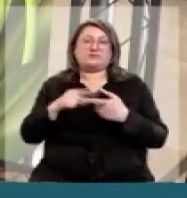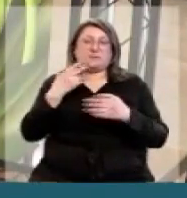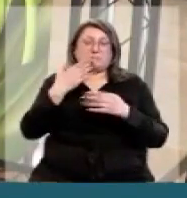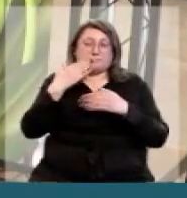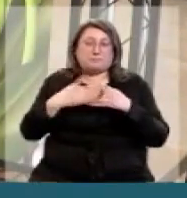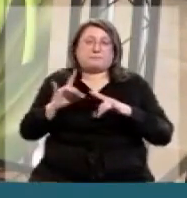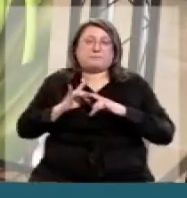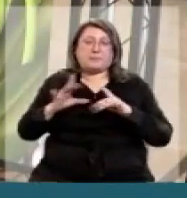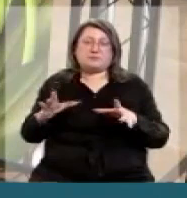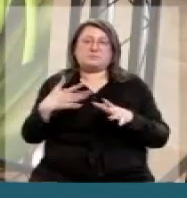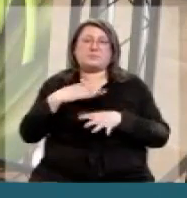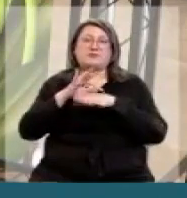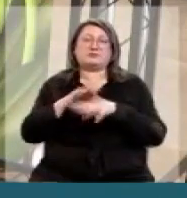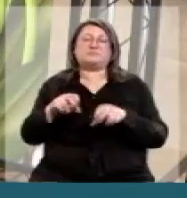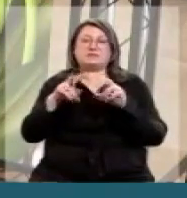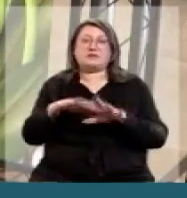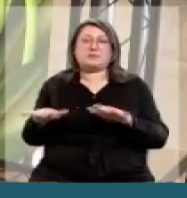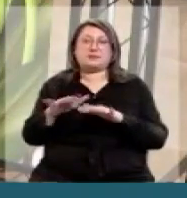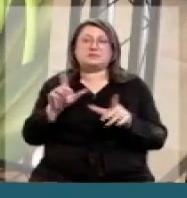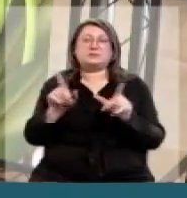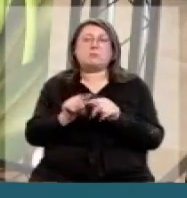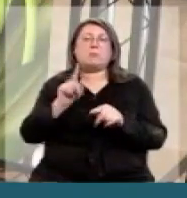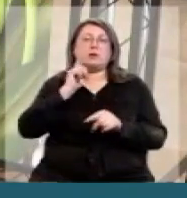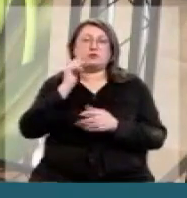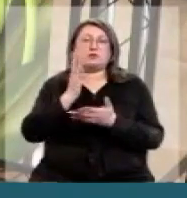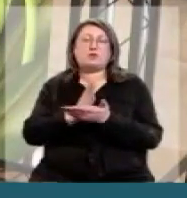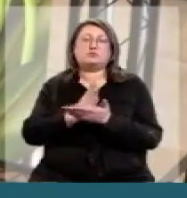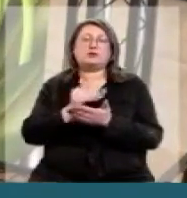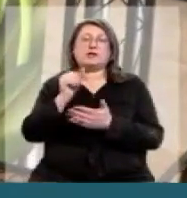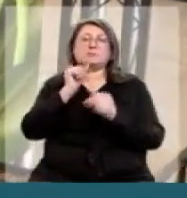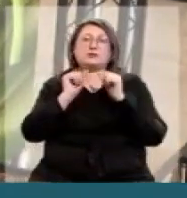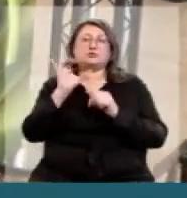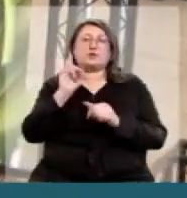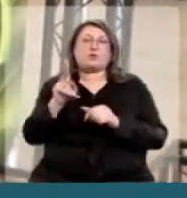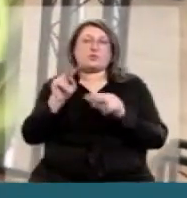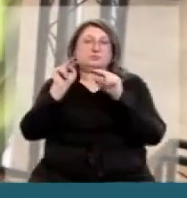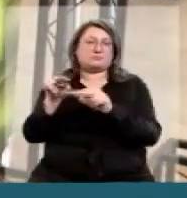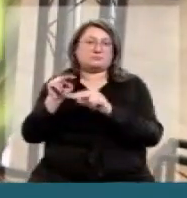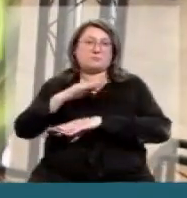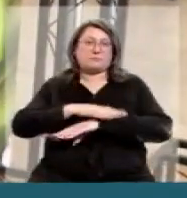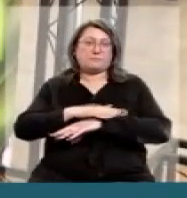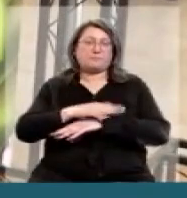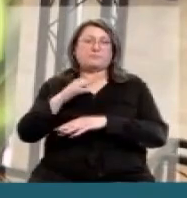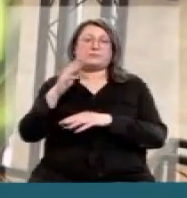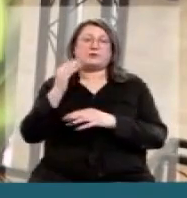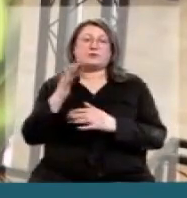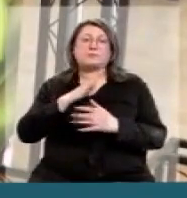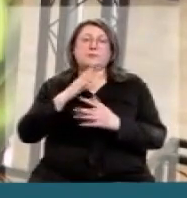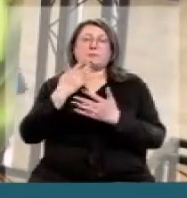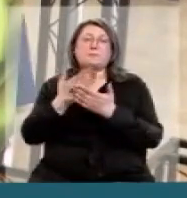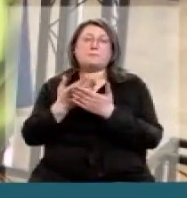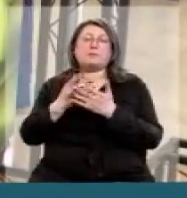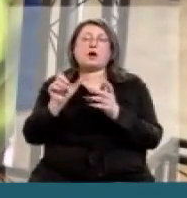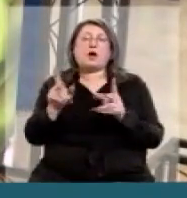қарым-қатынастамыз. Осыған байланысты Наурыз мерекесі қарсаңында біз пробация қызметінің есебінде тұрған жастармен арнайы іс-шара өткіздік. Бүгінгі